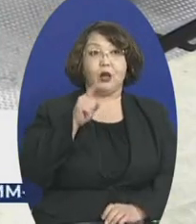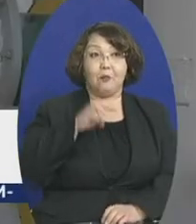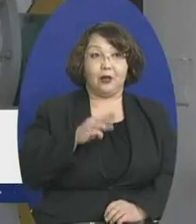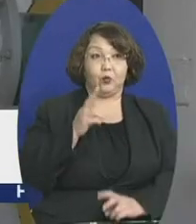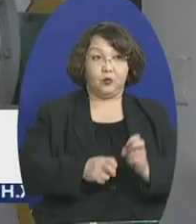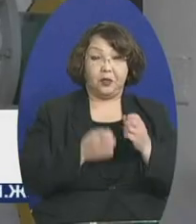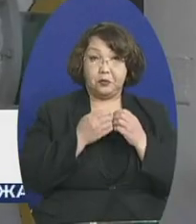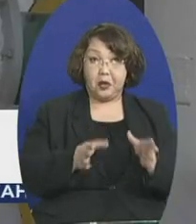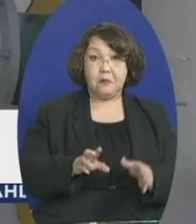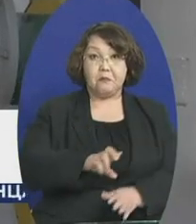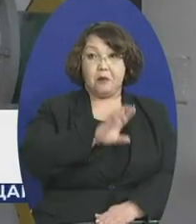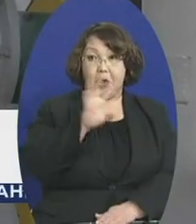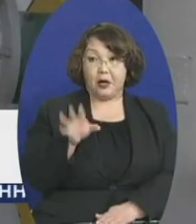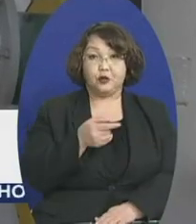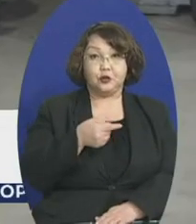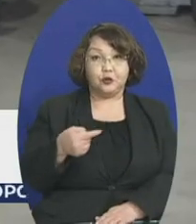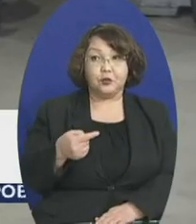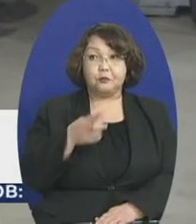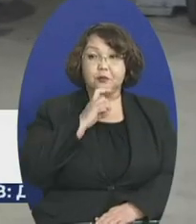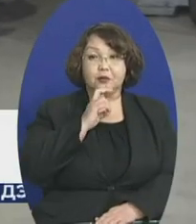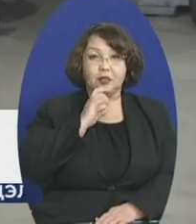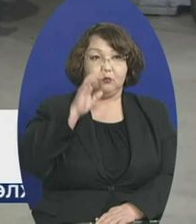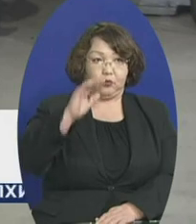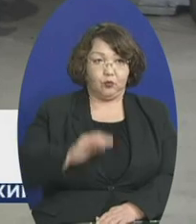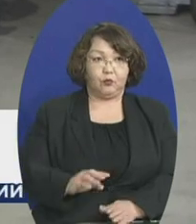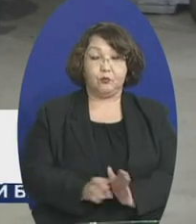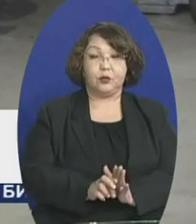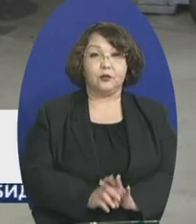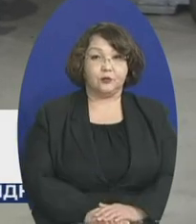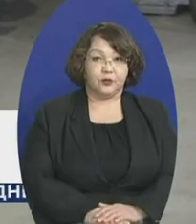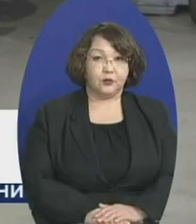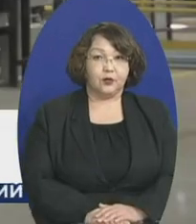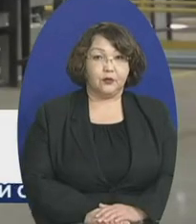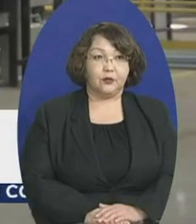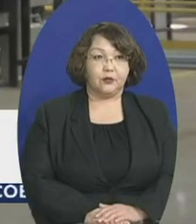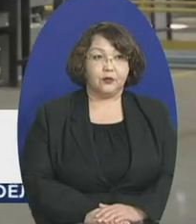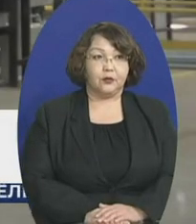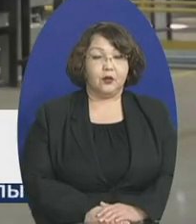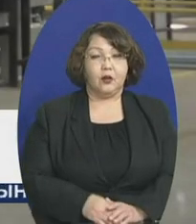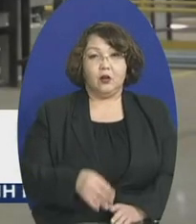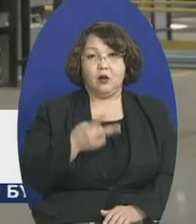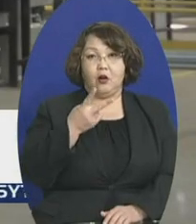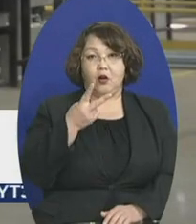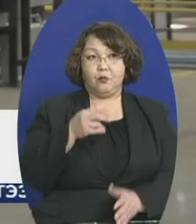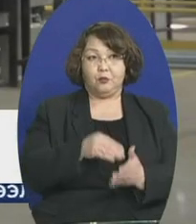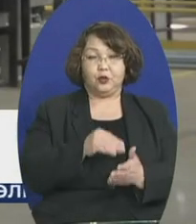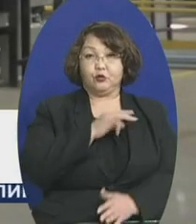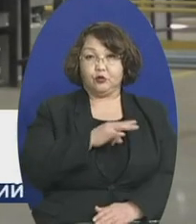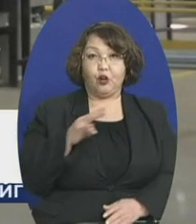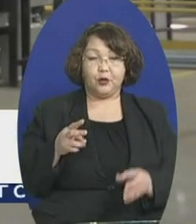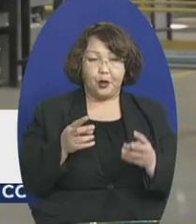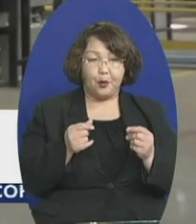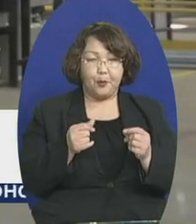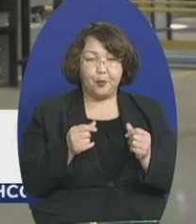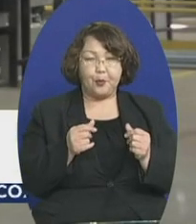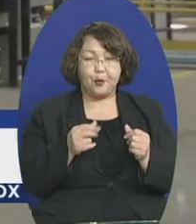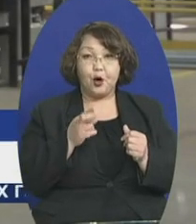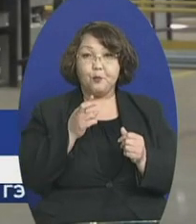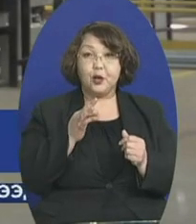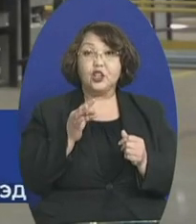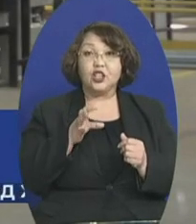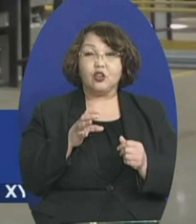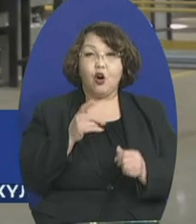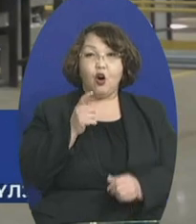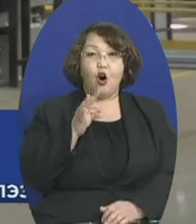орсноор байгаль орчны сөрөг нөлөөллийг бууруулах боломжтой юм аа. 2,000 тонн нунтаг бодис гэдэг бол хово ачааны